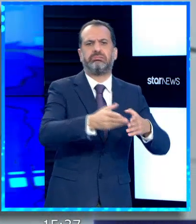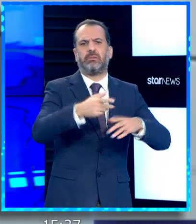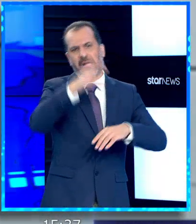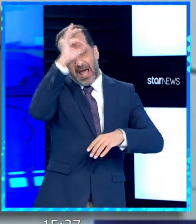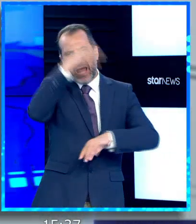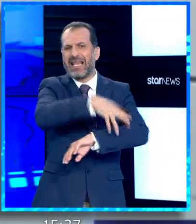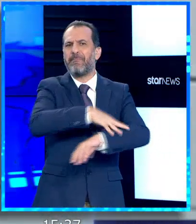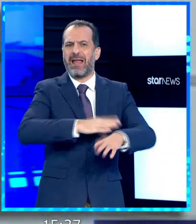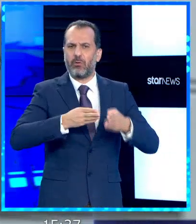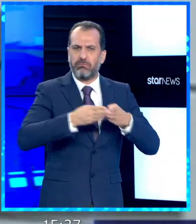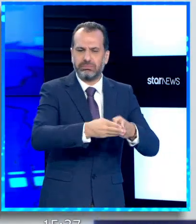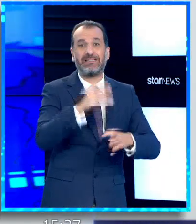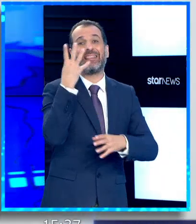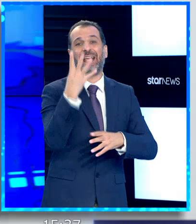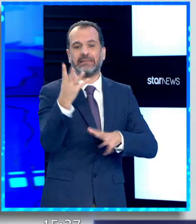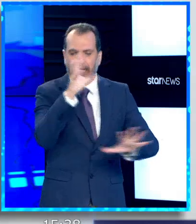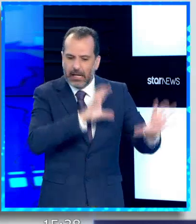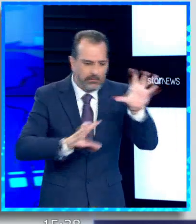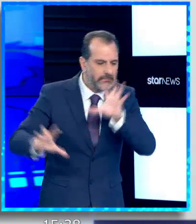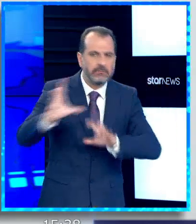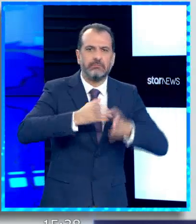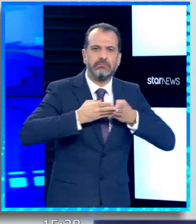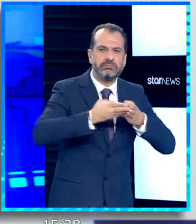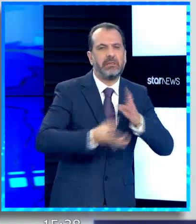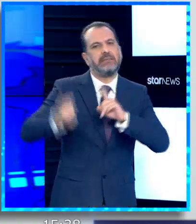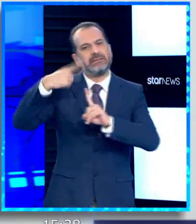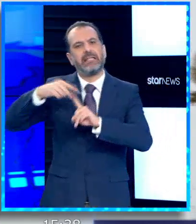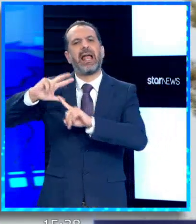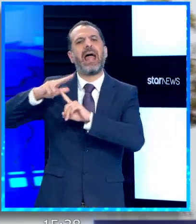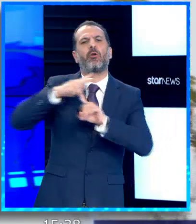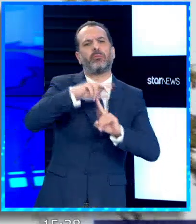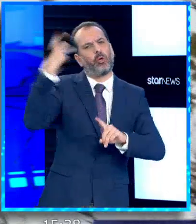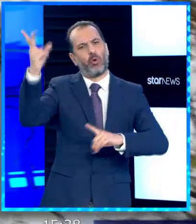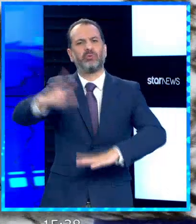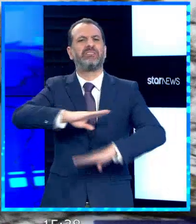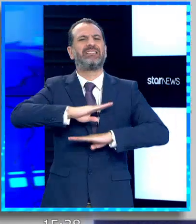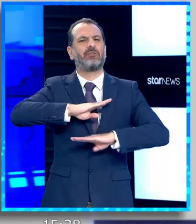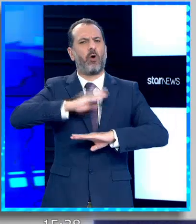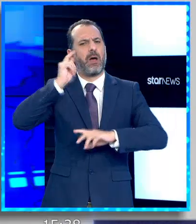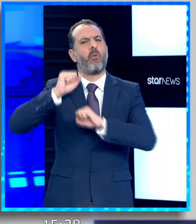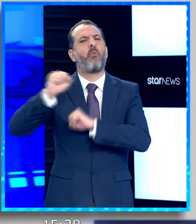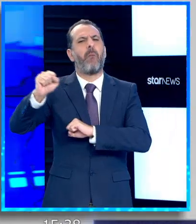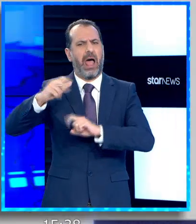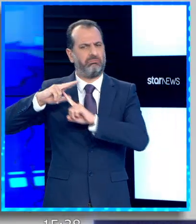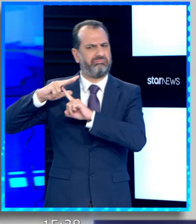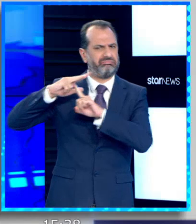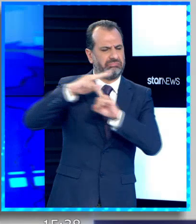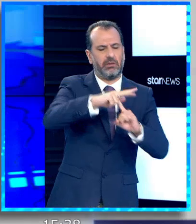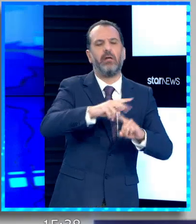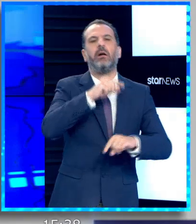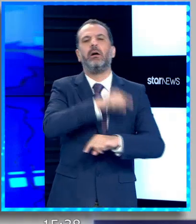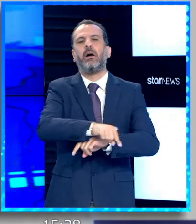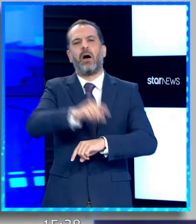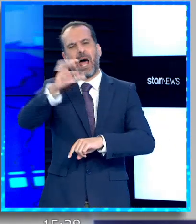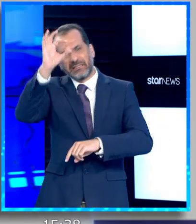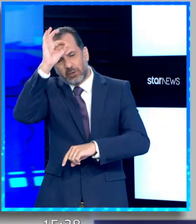λιμενικού, επιχειρούν 4 πλωτά σκάφη, καθώς όμως και ένα ελικόπτερο της πολεμικής αεροπορίας Super Puma μαζί με άντρες της αστυνομίας αλλά και